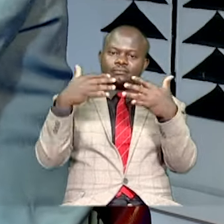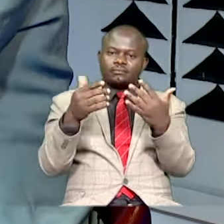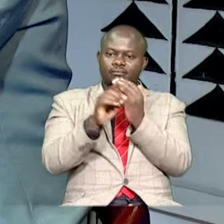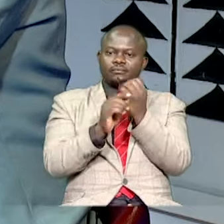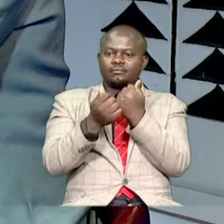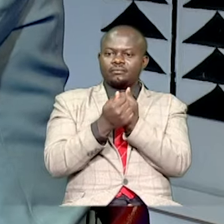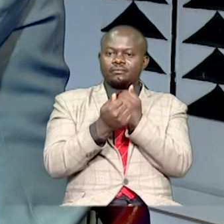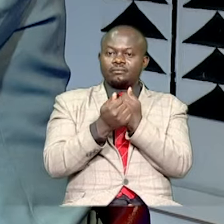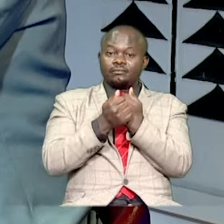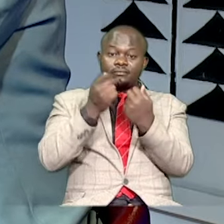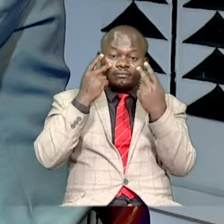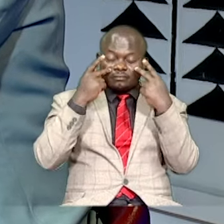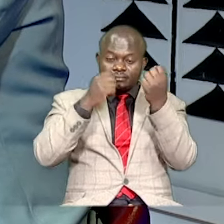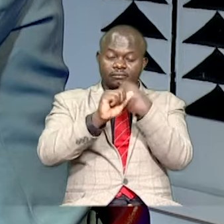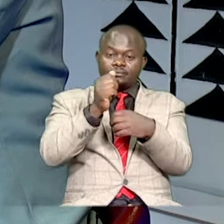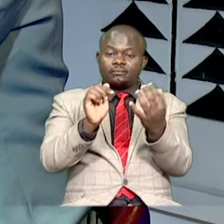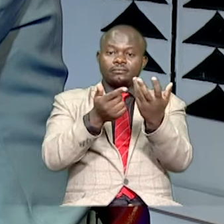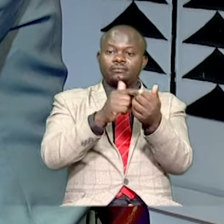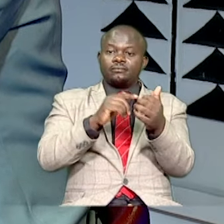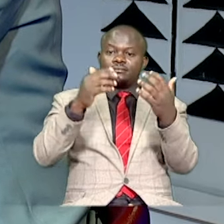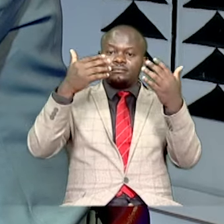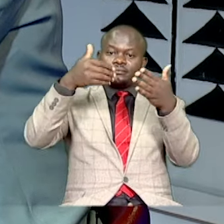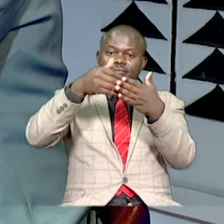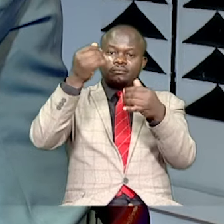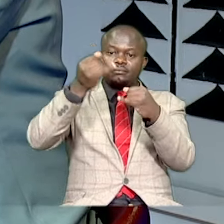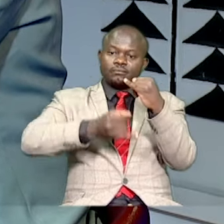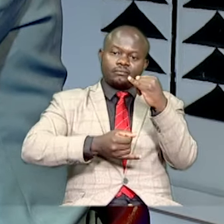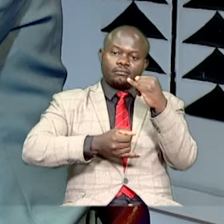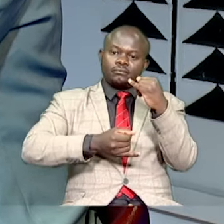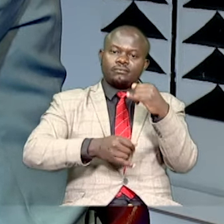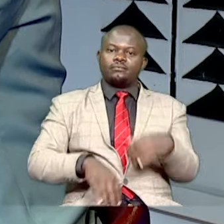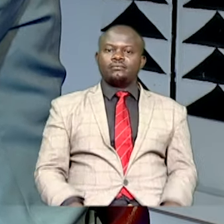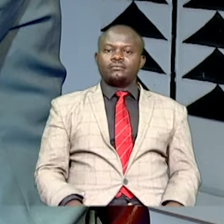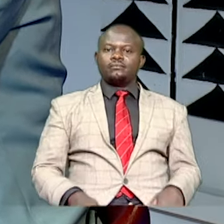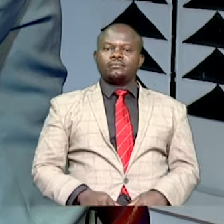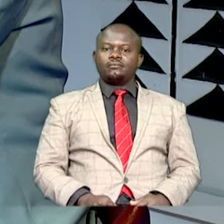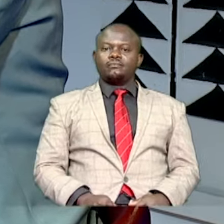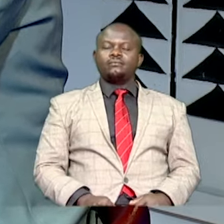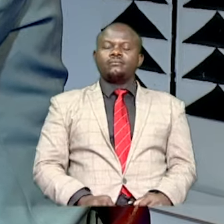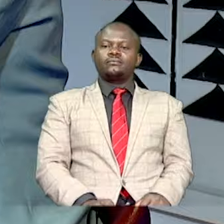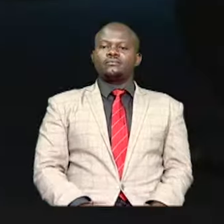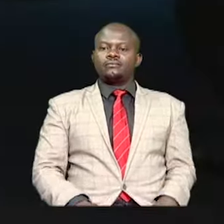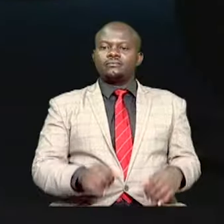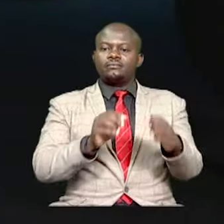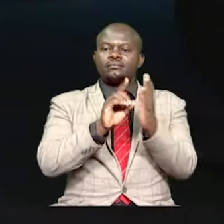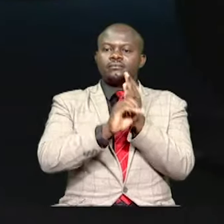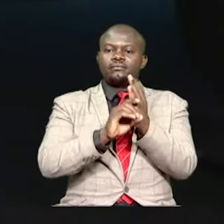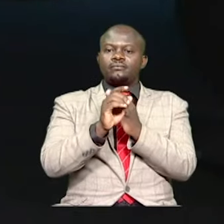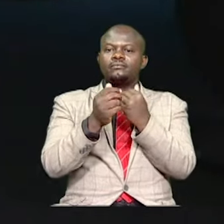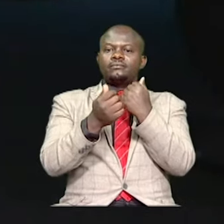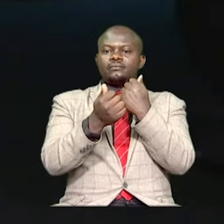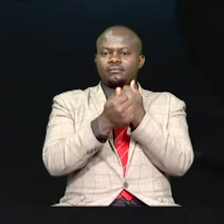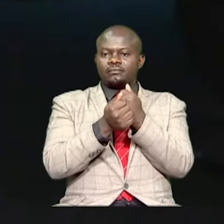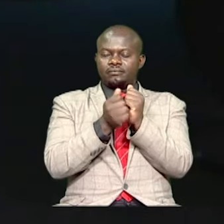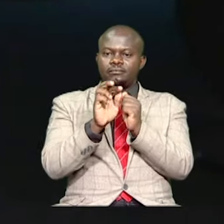Rubavu, ngira ngo ubu nabo ibikorwa byo kubara amajwi byageze ku musozo. Yego ni mu karere ka Rubavu ndetse na Karutsiro